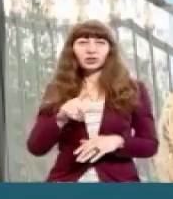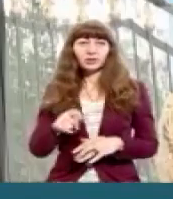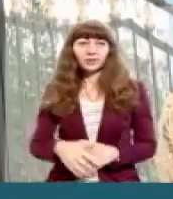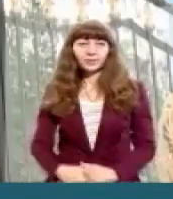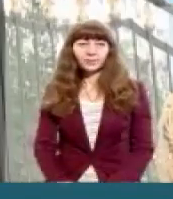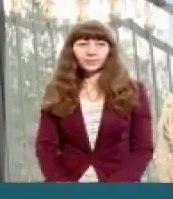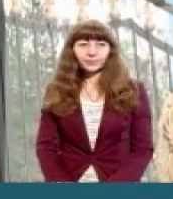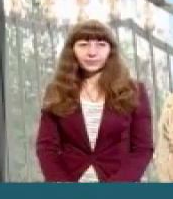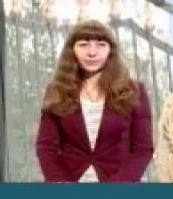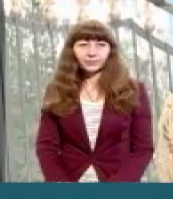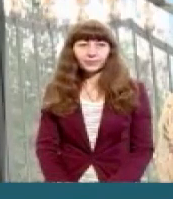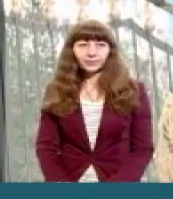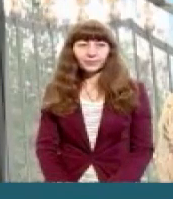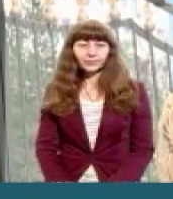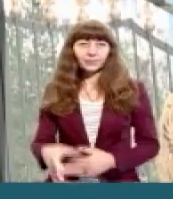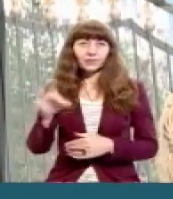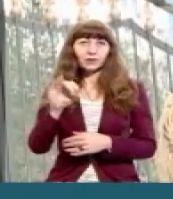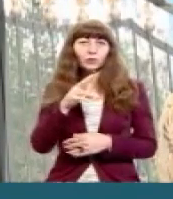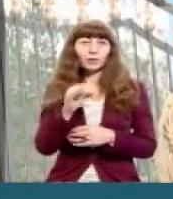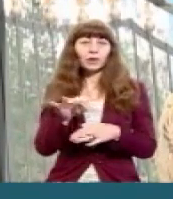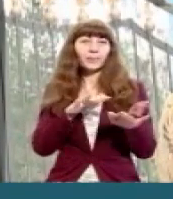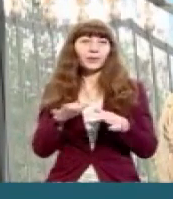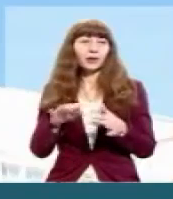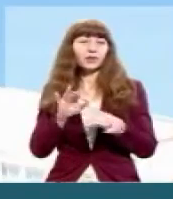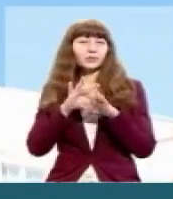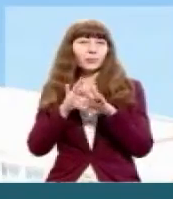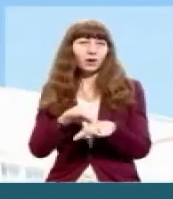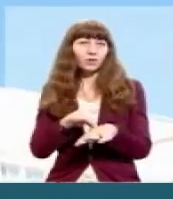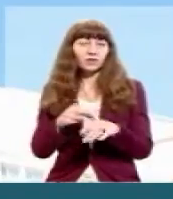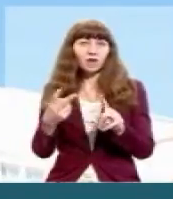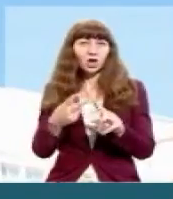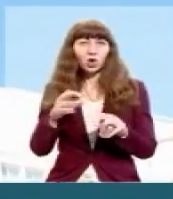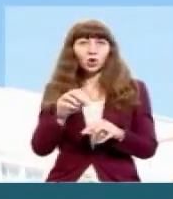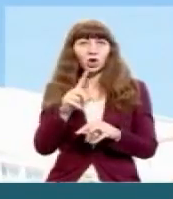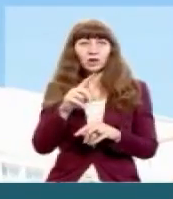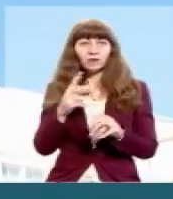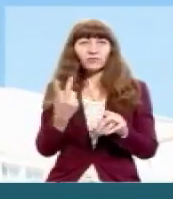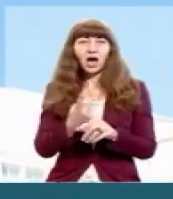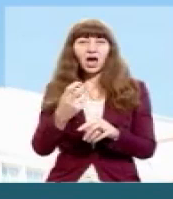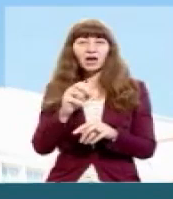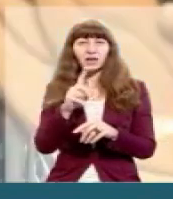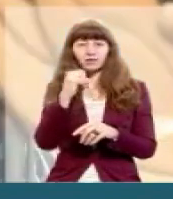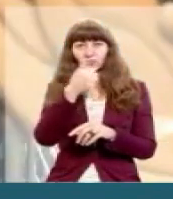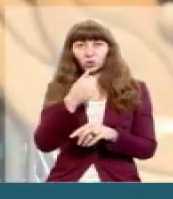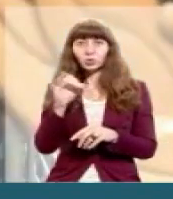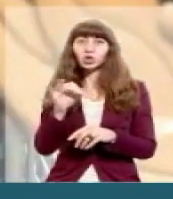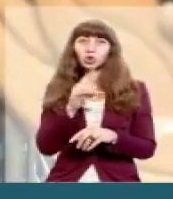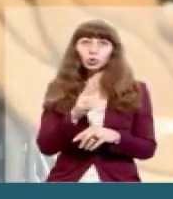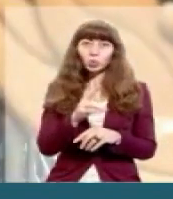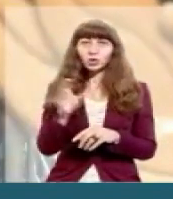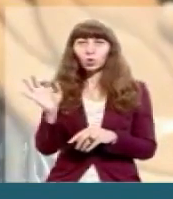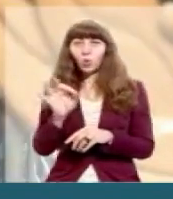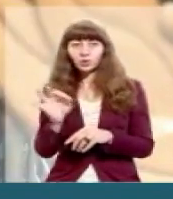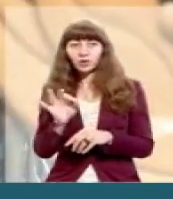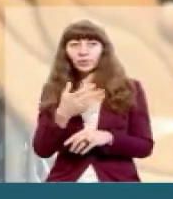ғана. Нелегал 2023 республикалық акциясы жылына 2 рет маусым қазан айларында өткізіледі. Десек те, шара аяқталуына